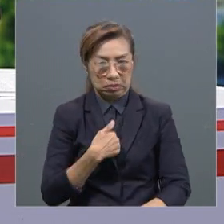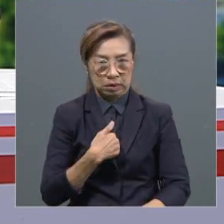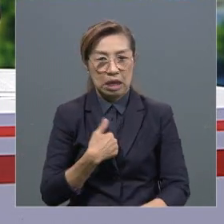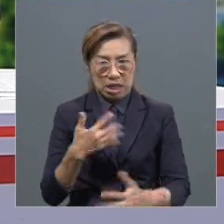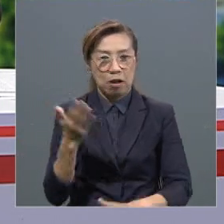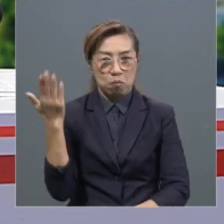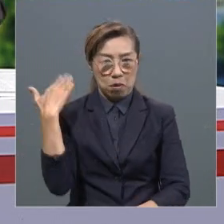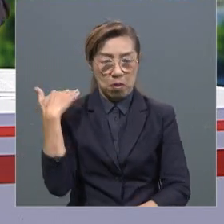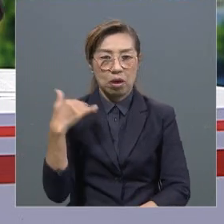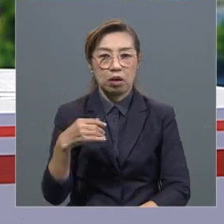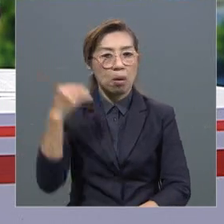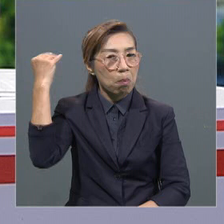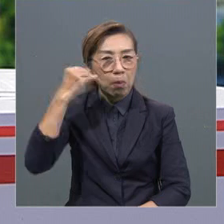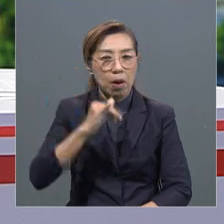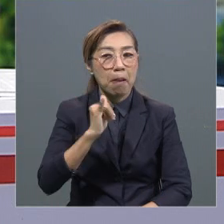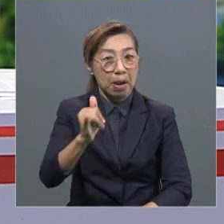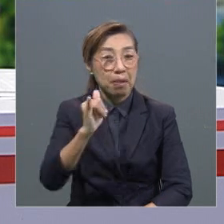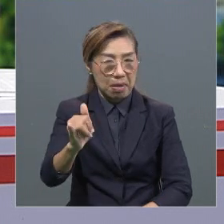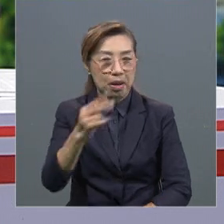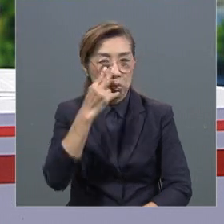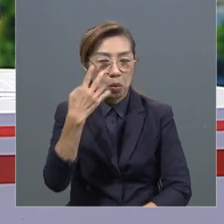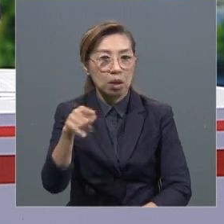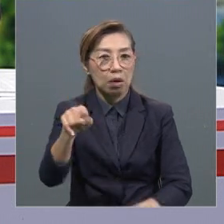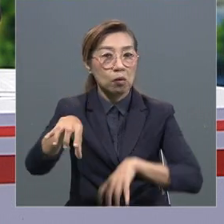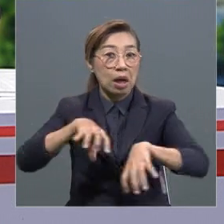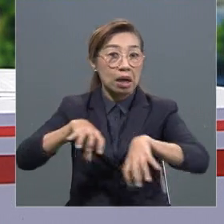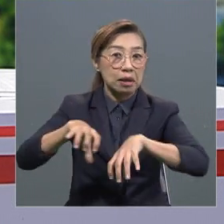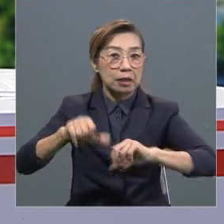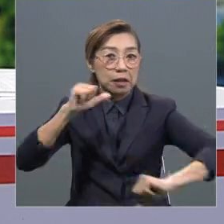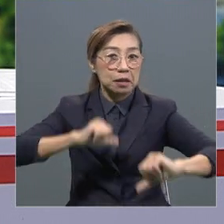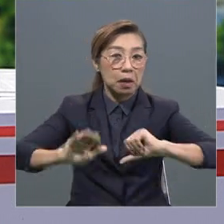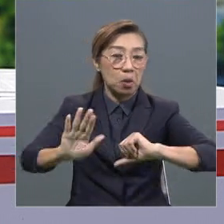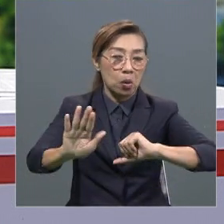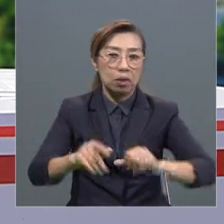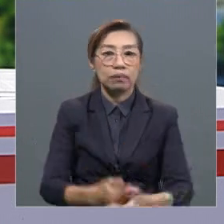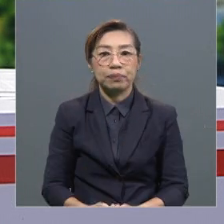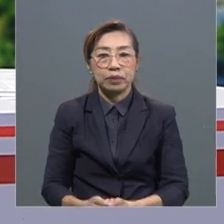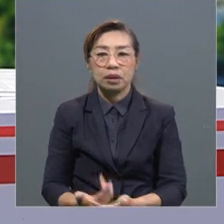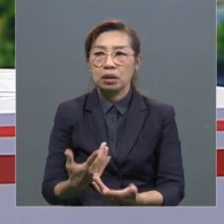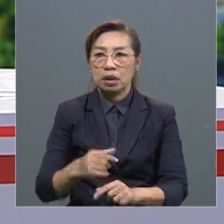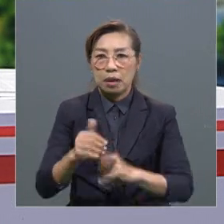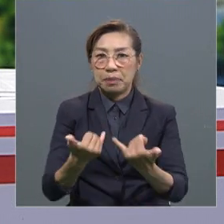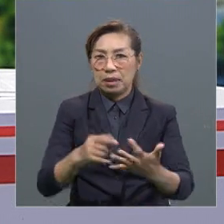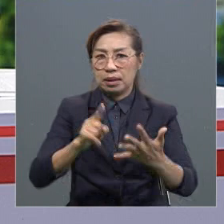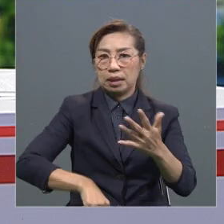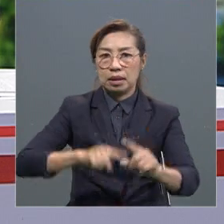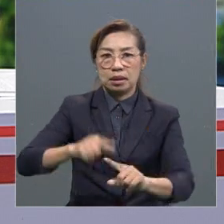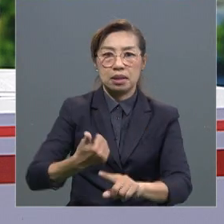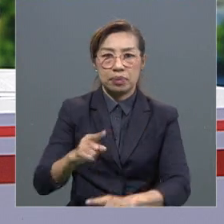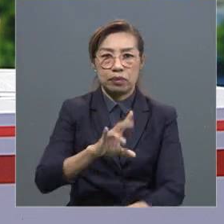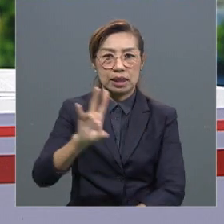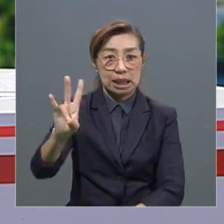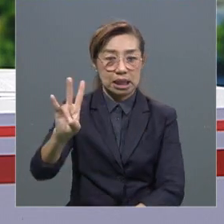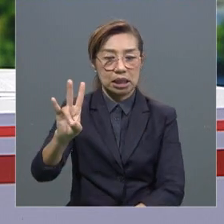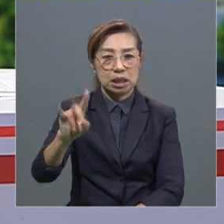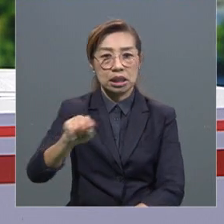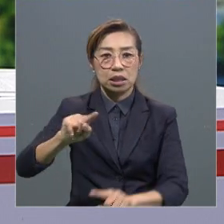ได้ชมหลายๆปีที่ผ่านมานะครับที่มีการจัดแสดงขนพระราชทานในช่วงปลายปีในวันที่ 7พฤศจิกายนนะครับ